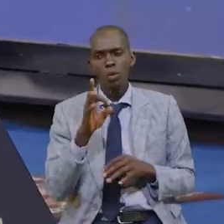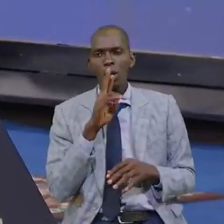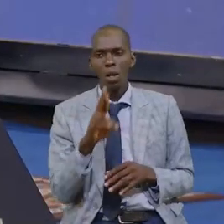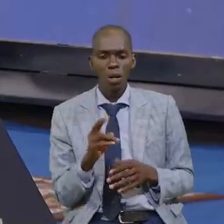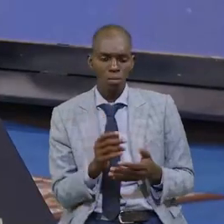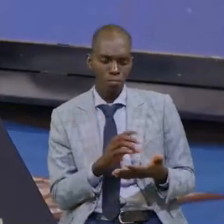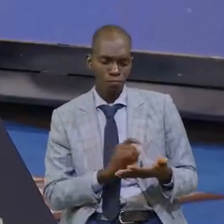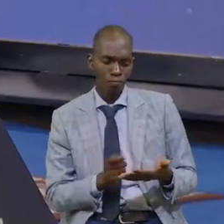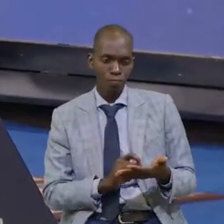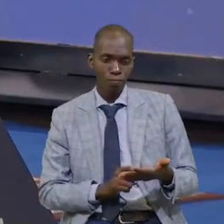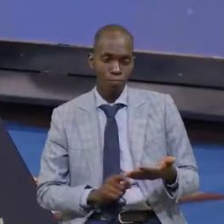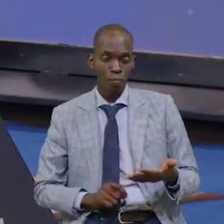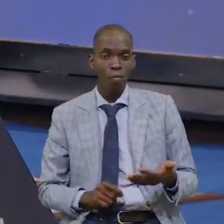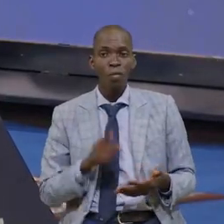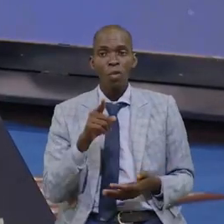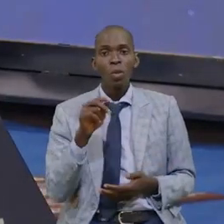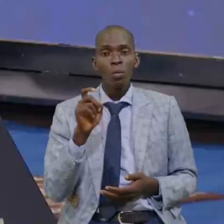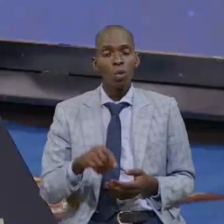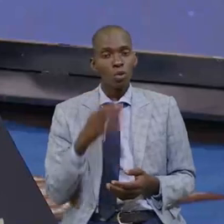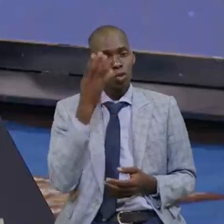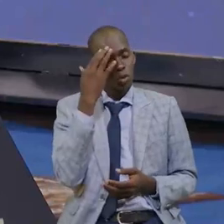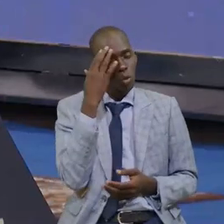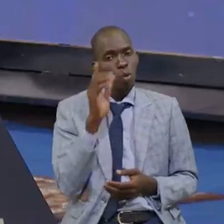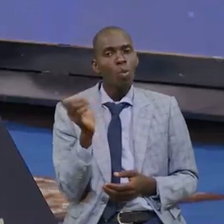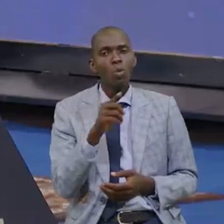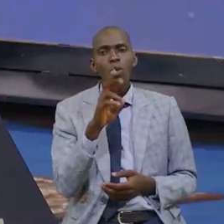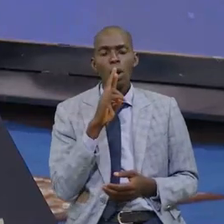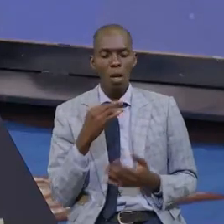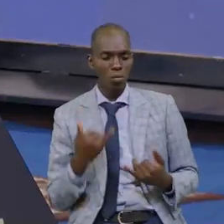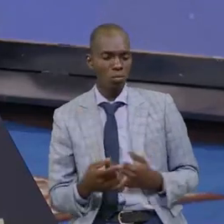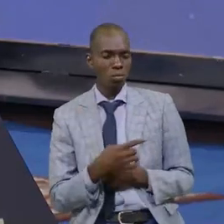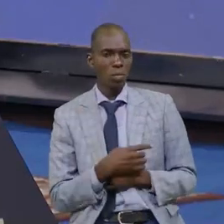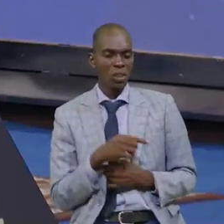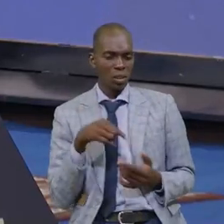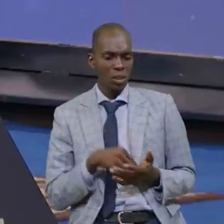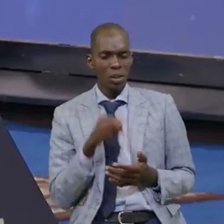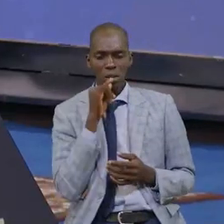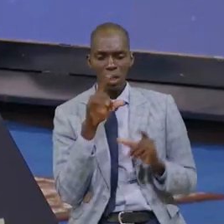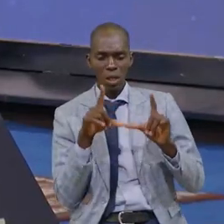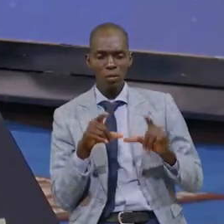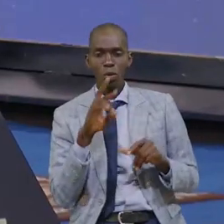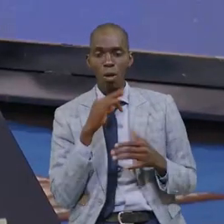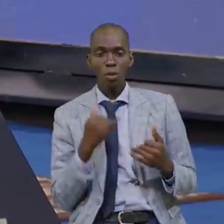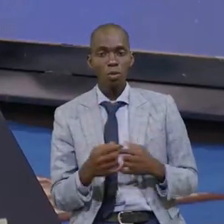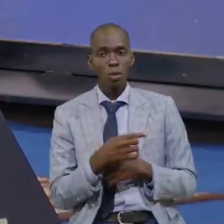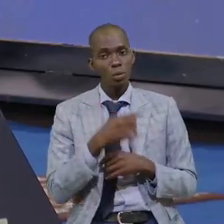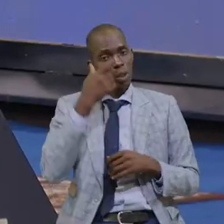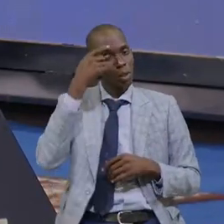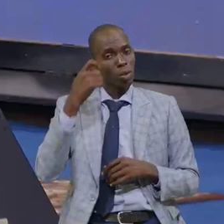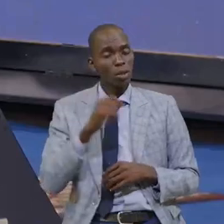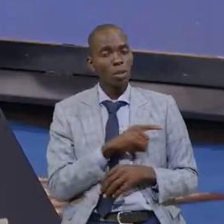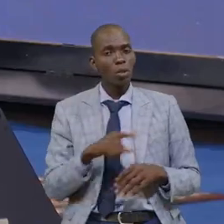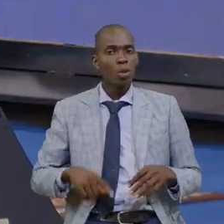vous notez, vous devez savoir là où vous êtes présentement. Voici le niveau auquel tu es aujourd'hui. Parce que le